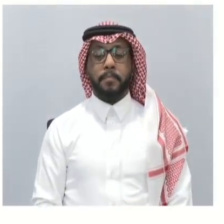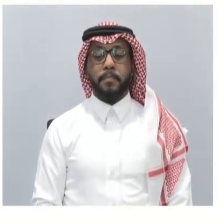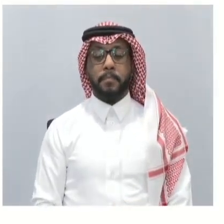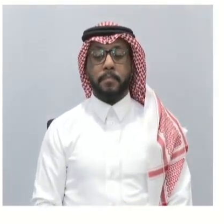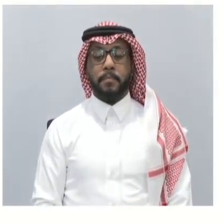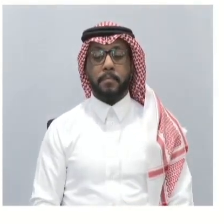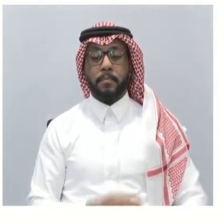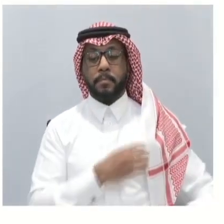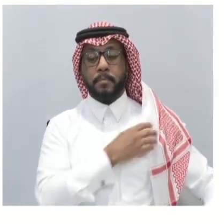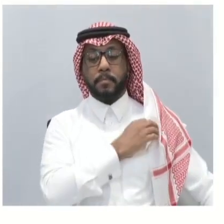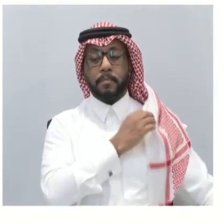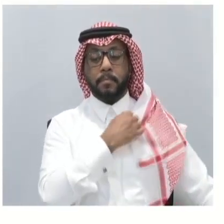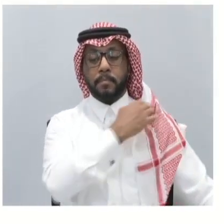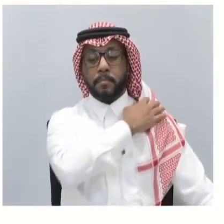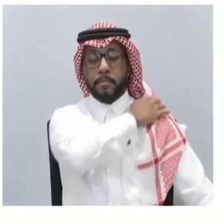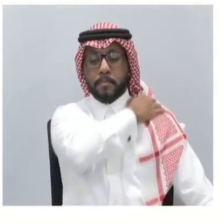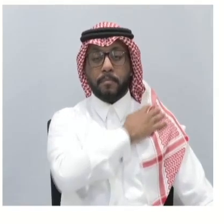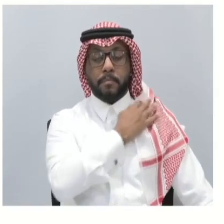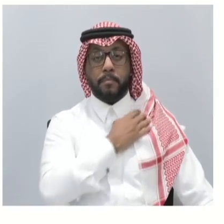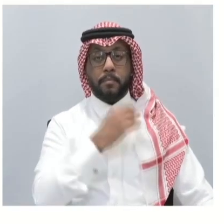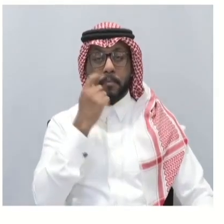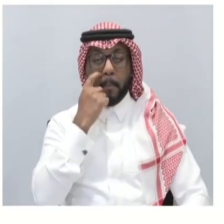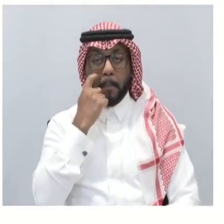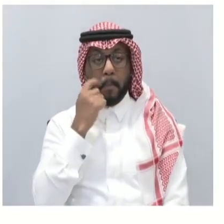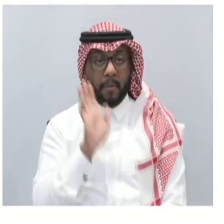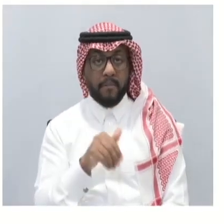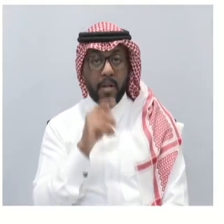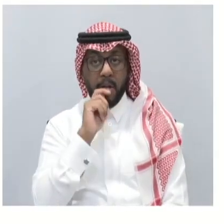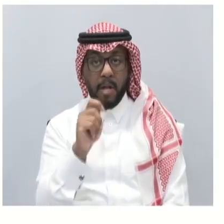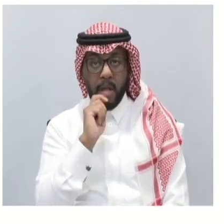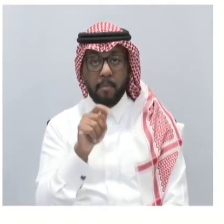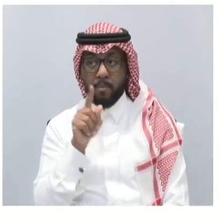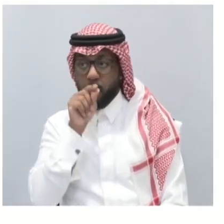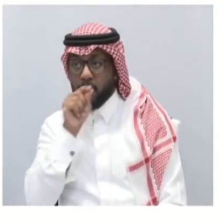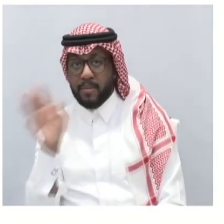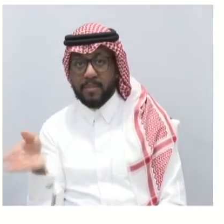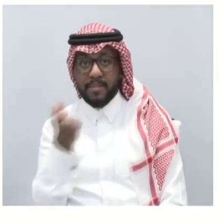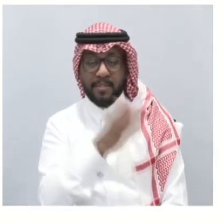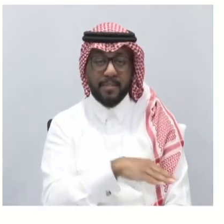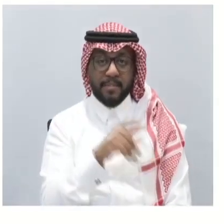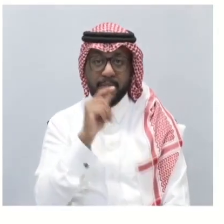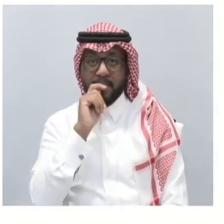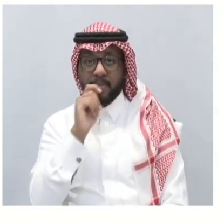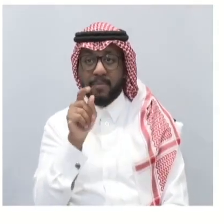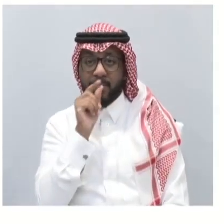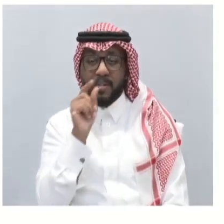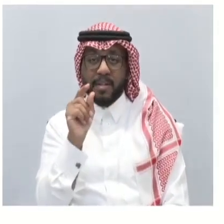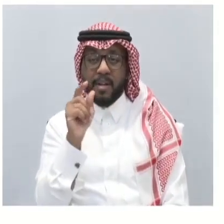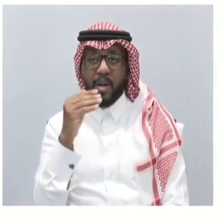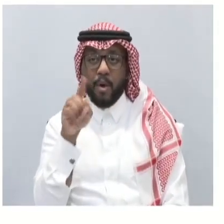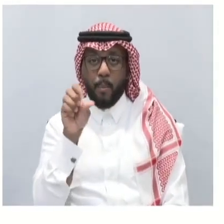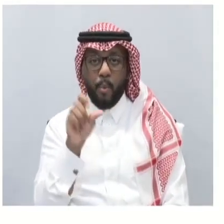لحوم وفي حيوانات تاكل اعشاب ولحوم مثل العصفور ياكل حبوب الحبوب من